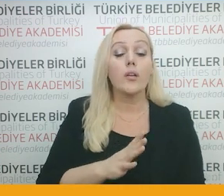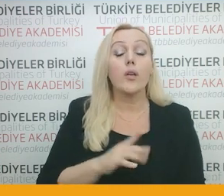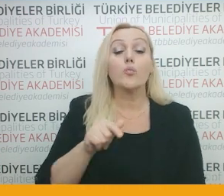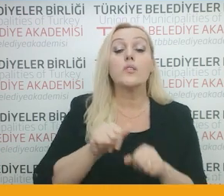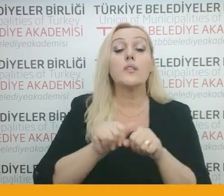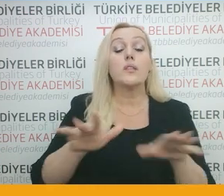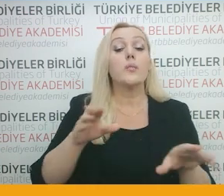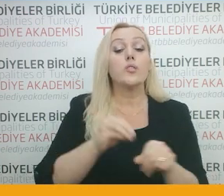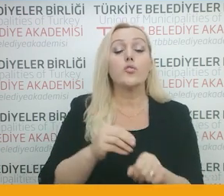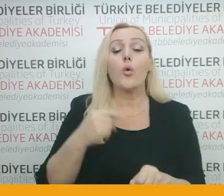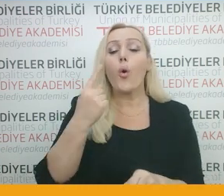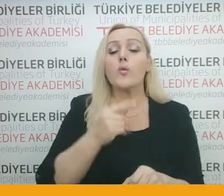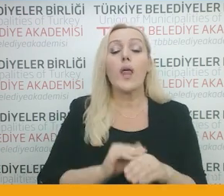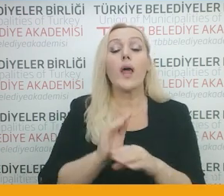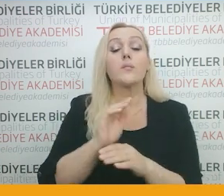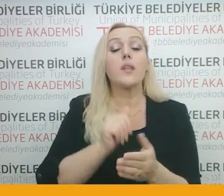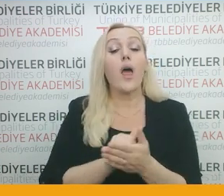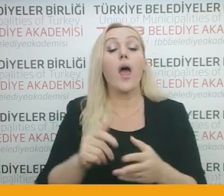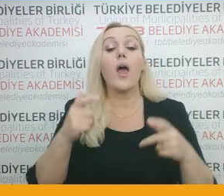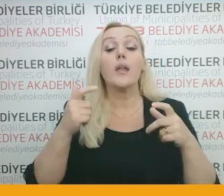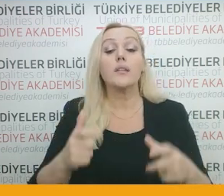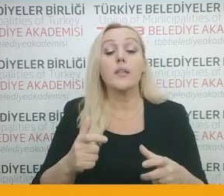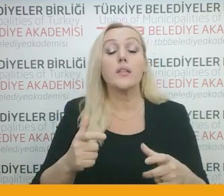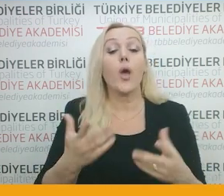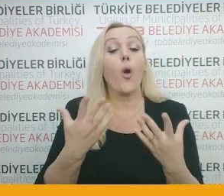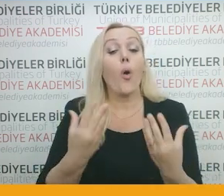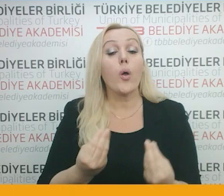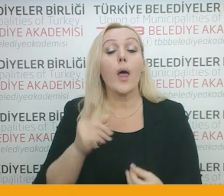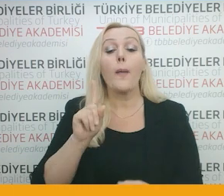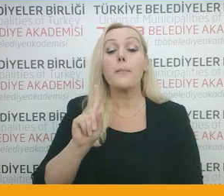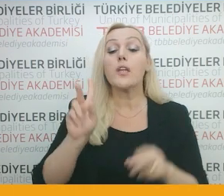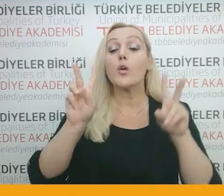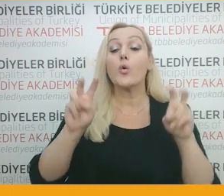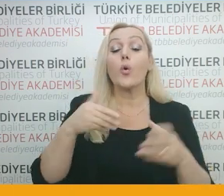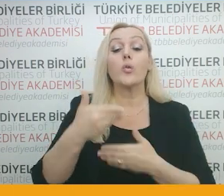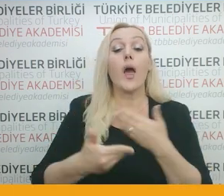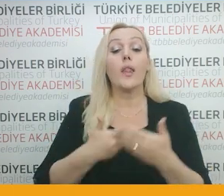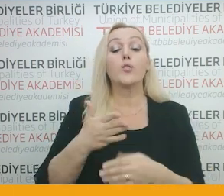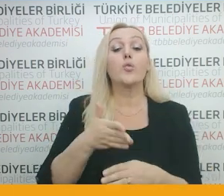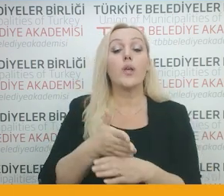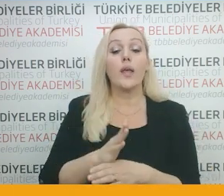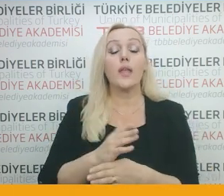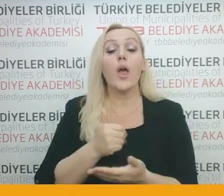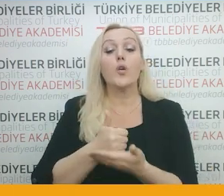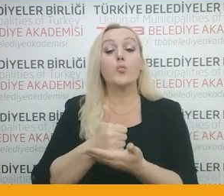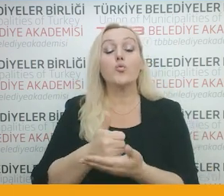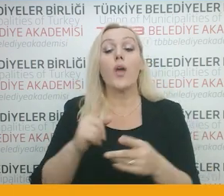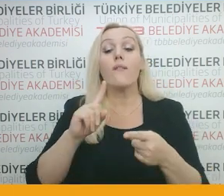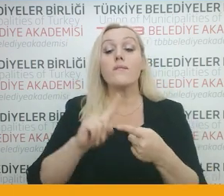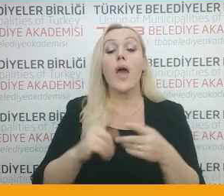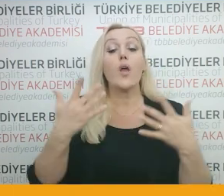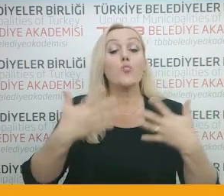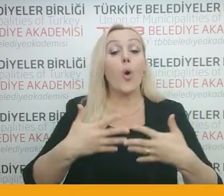Dolayısıyla hayatımızın her alanına sirayet eden bir konudan bahsediyoruz aslında. Bütçe ve muhasebe derken